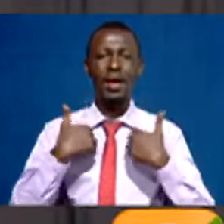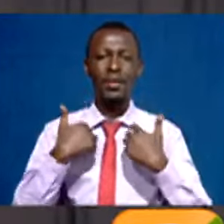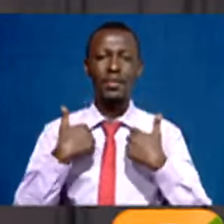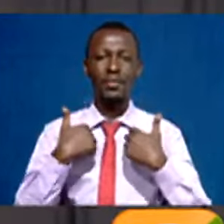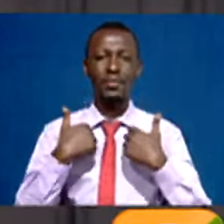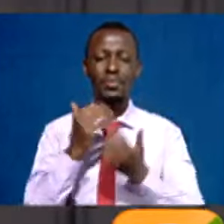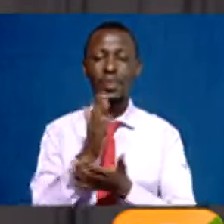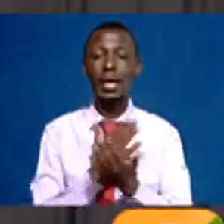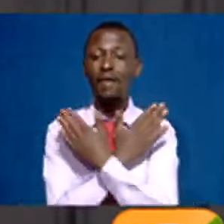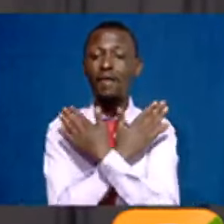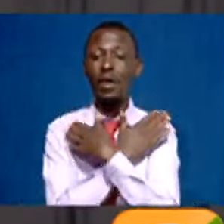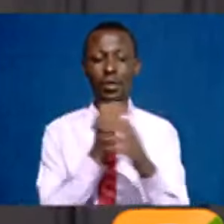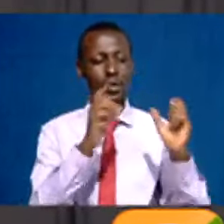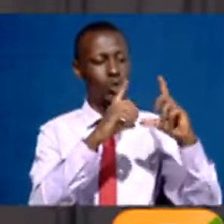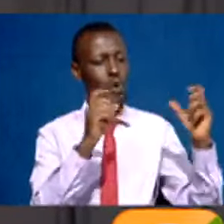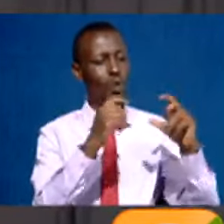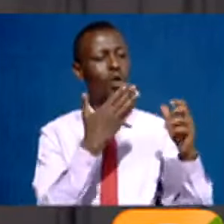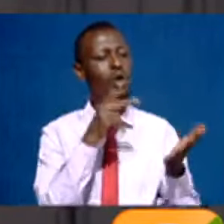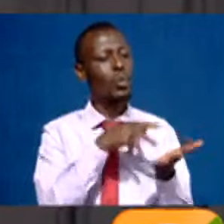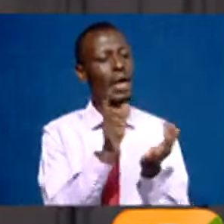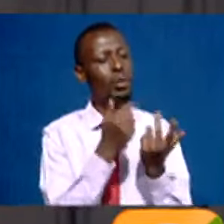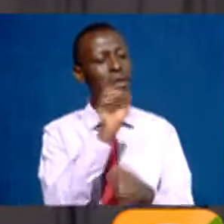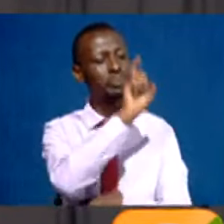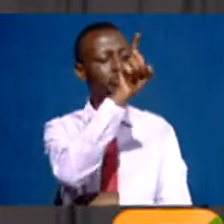Some friends told me, how much do you want to pay?